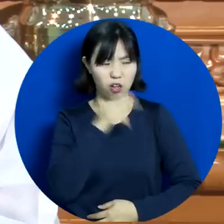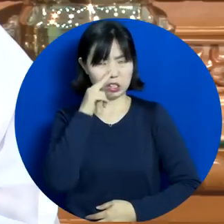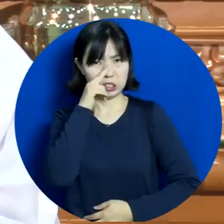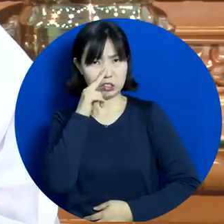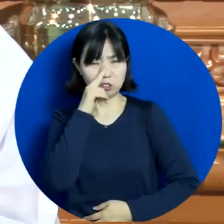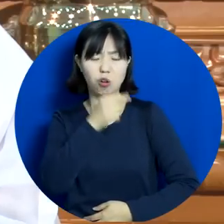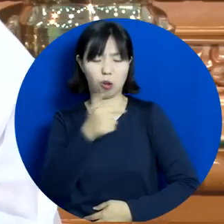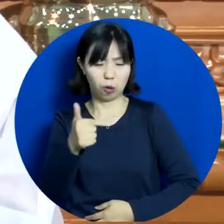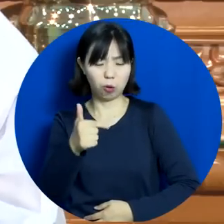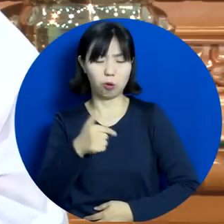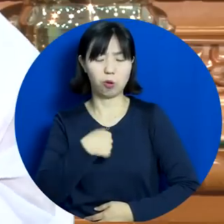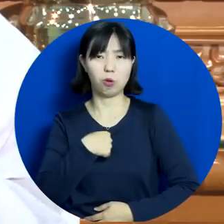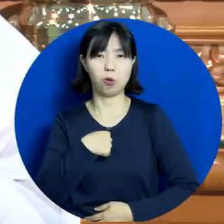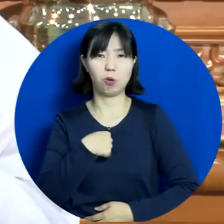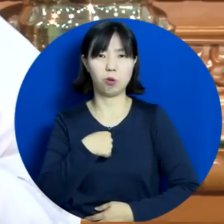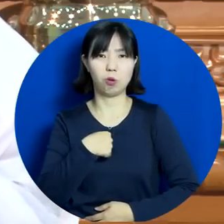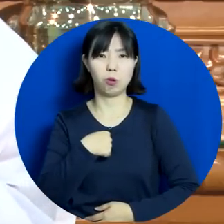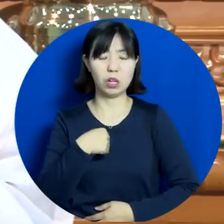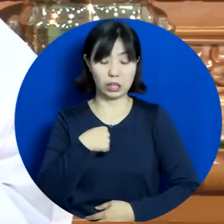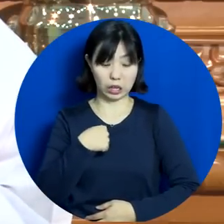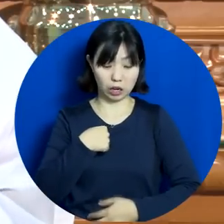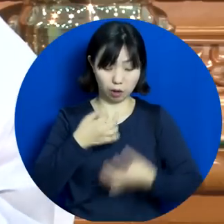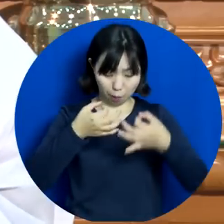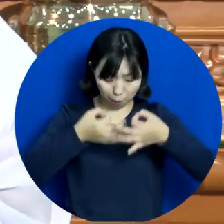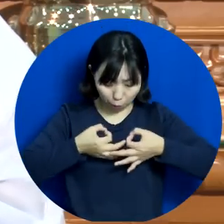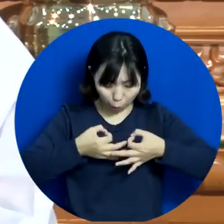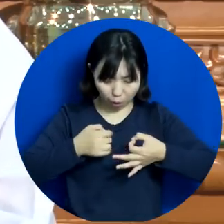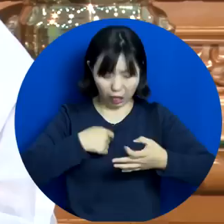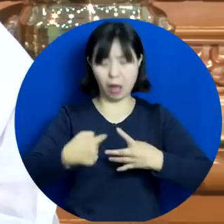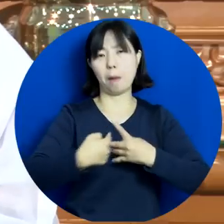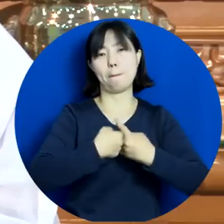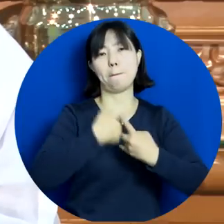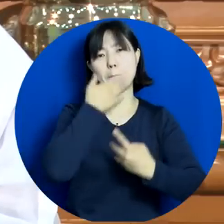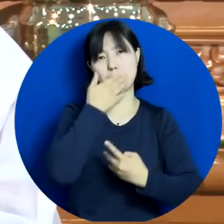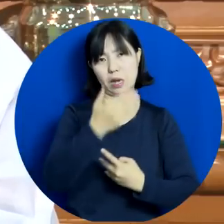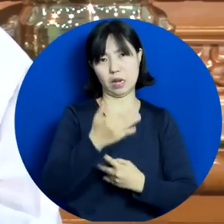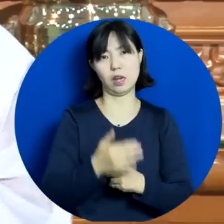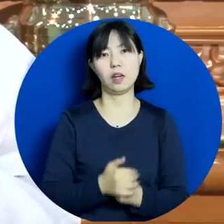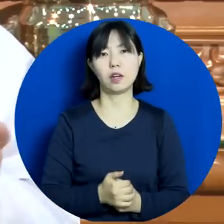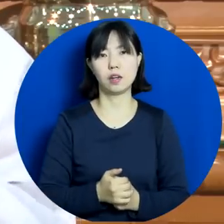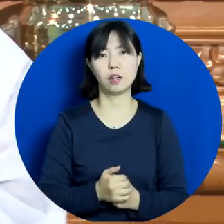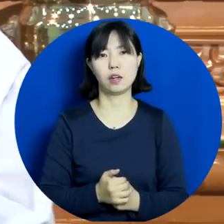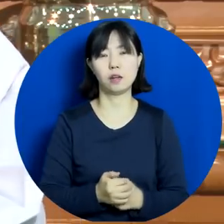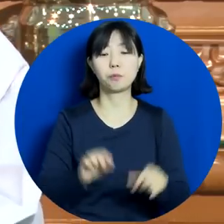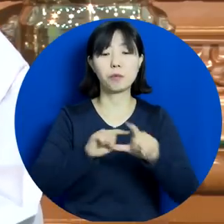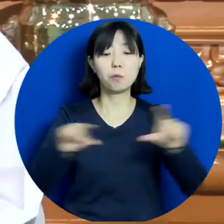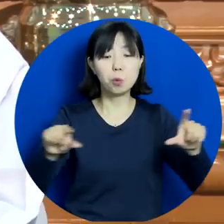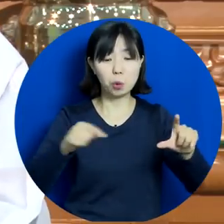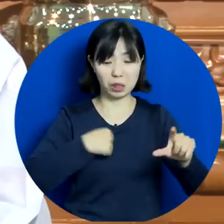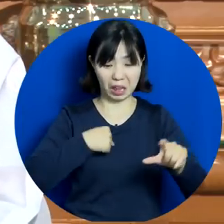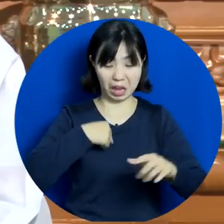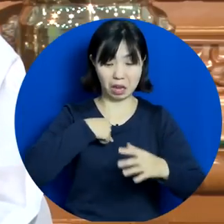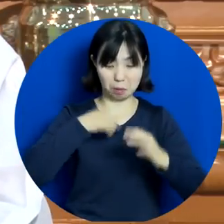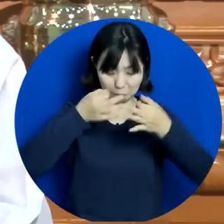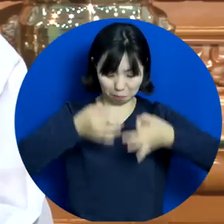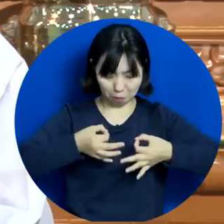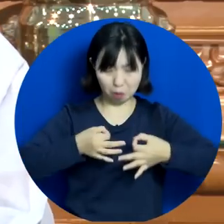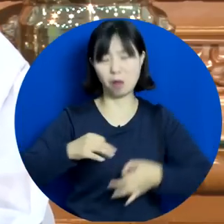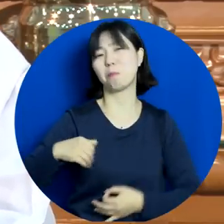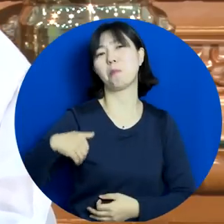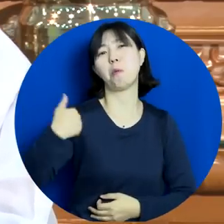많구나, 이렇게 자기 상태를 자기가 알 수 있어요. 보통은 자기 상태 자기가 잘